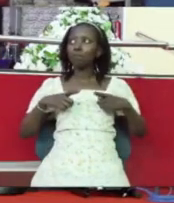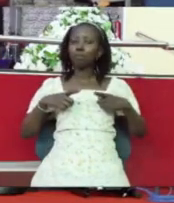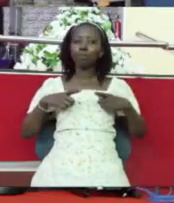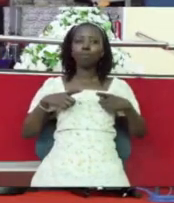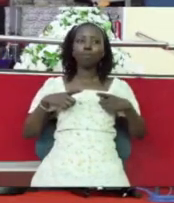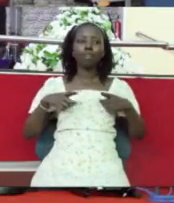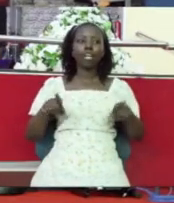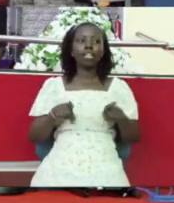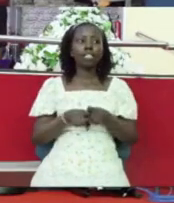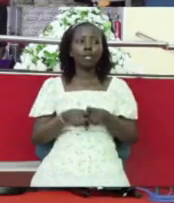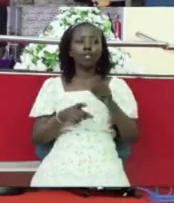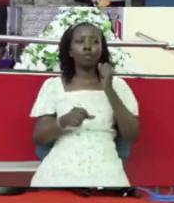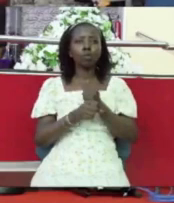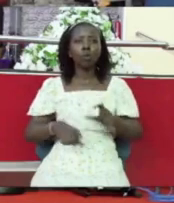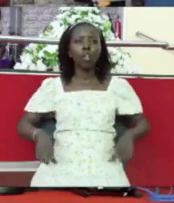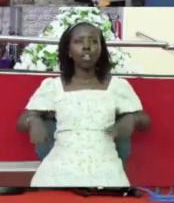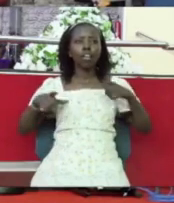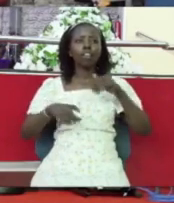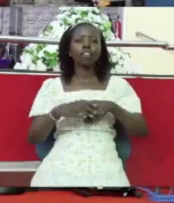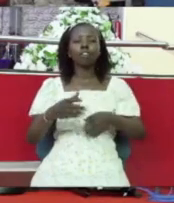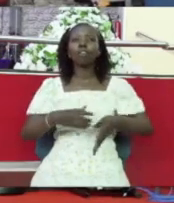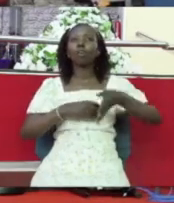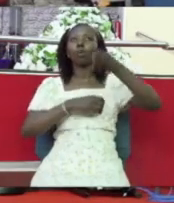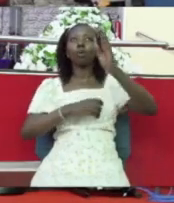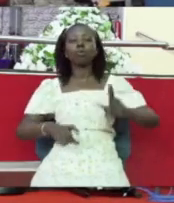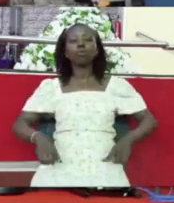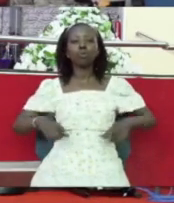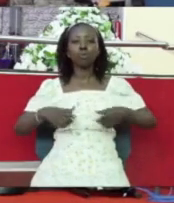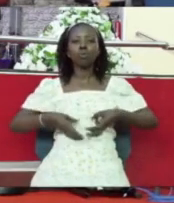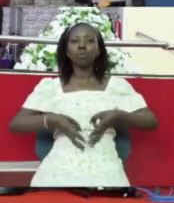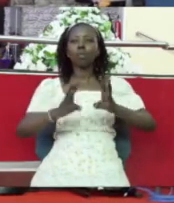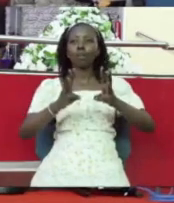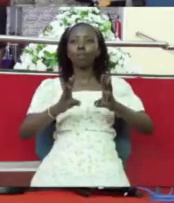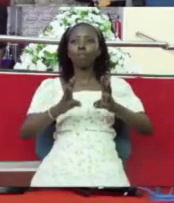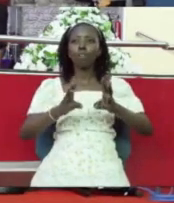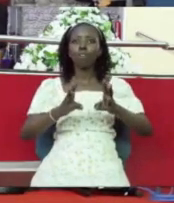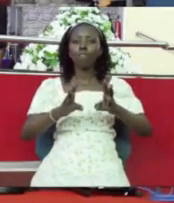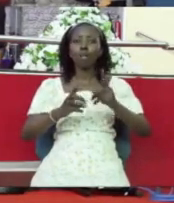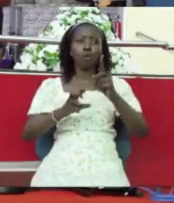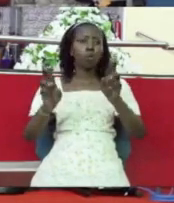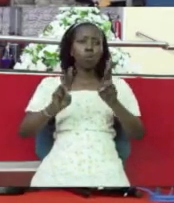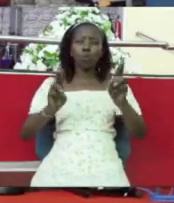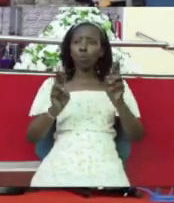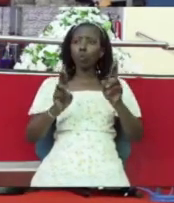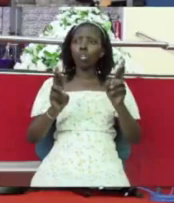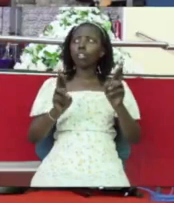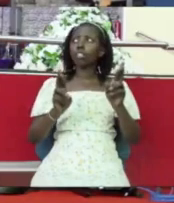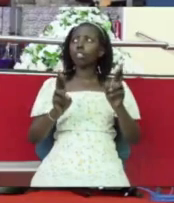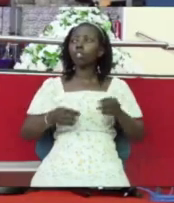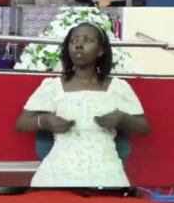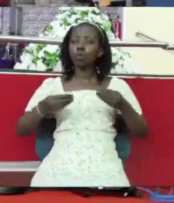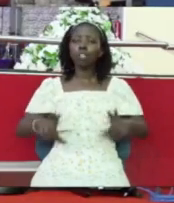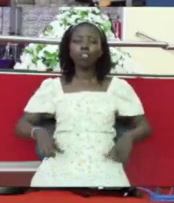And do it God's way. Na kuendeleza maisha katika njia ya kiungu. Are you there? You have not given your life to Jesus. Uko pale na hujatoa maisha yako kwa